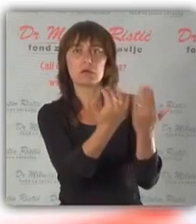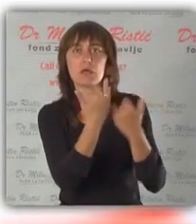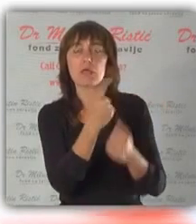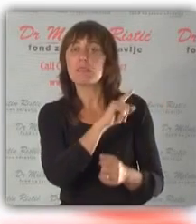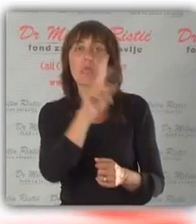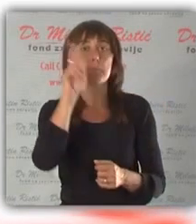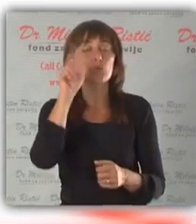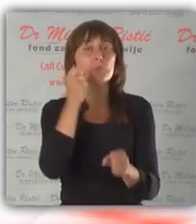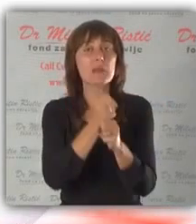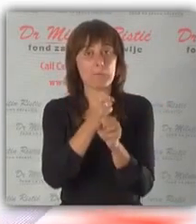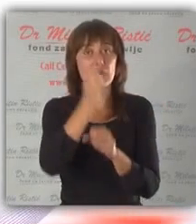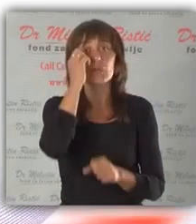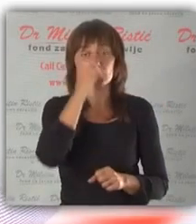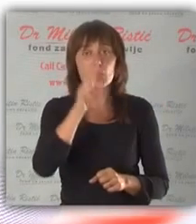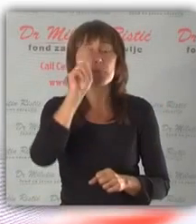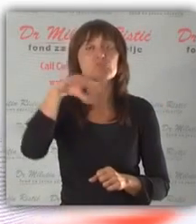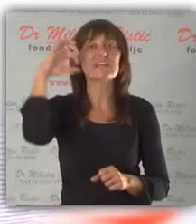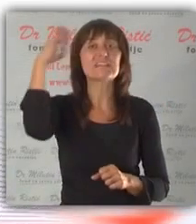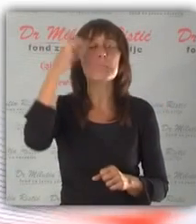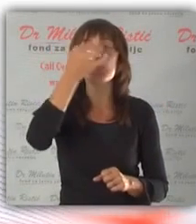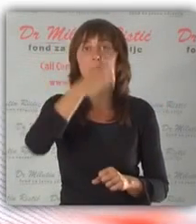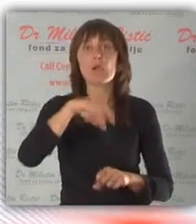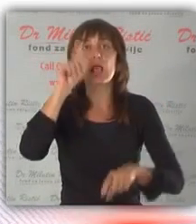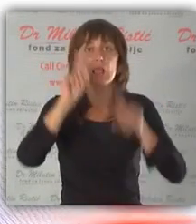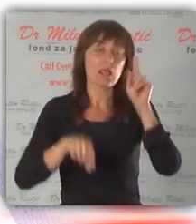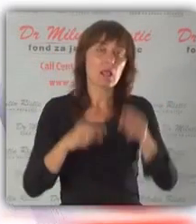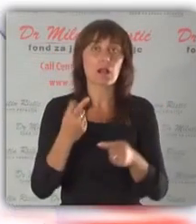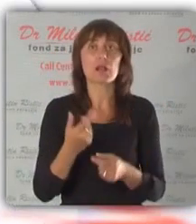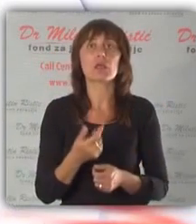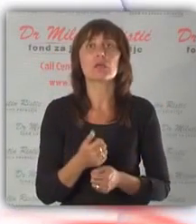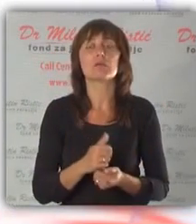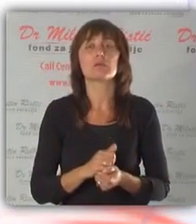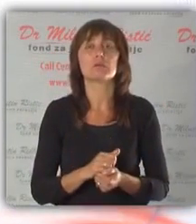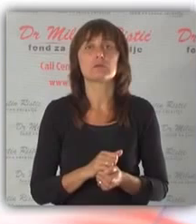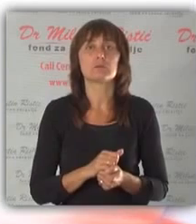kontraindikacije, ne možemo napraviti gore, znači može samo bolje, ili ono što je,